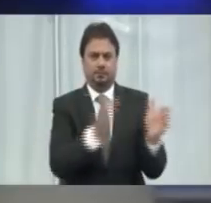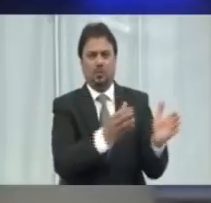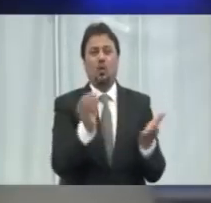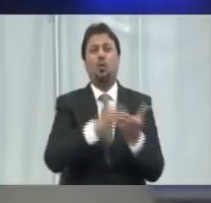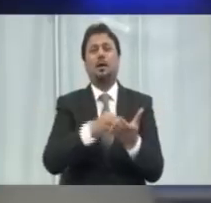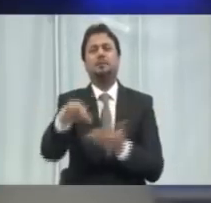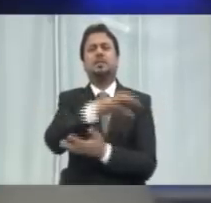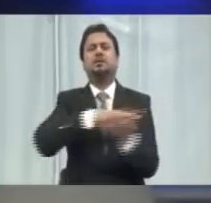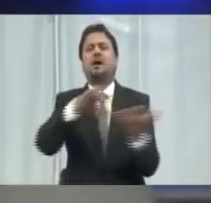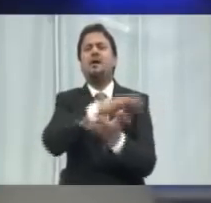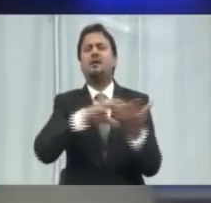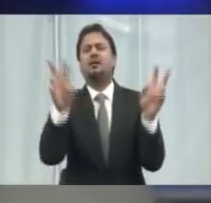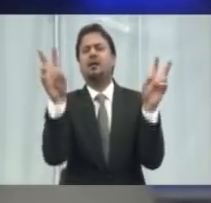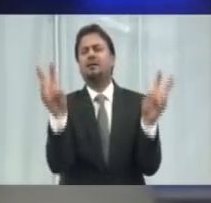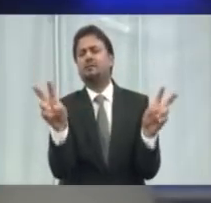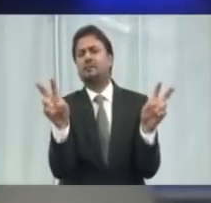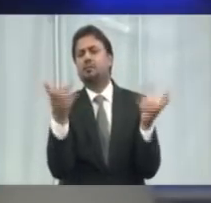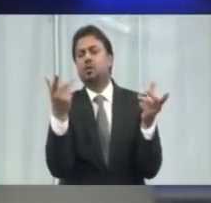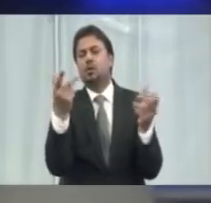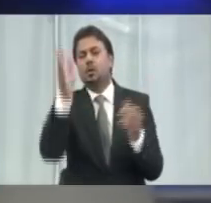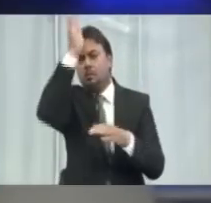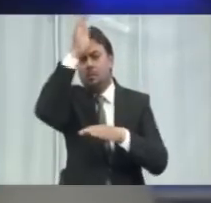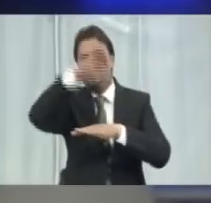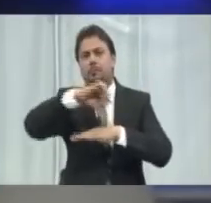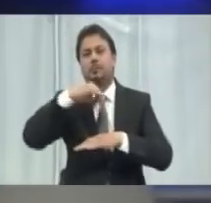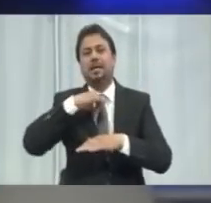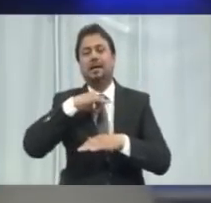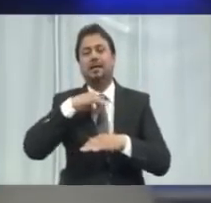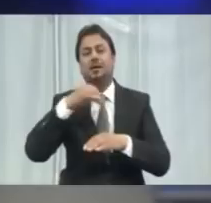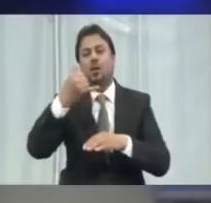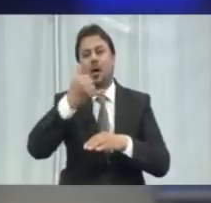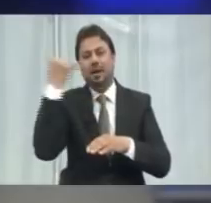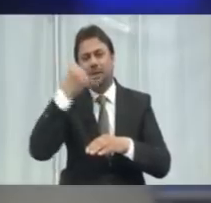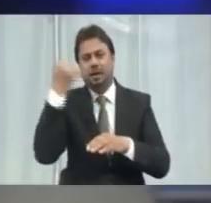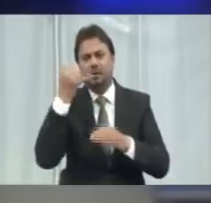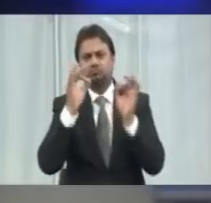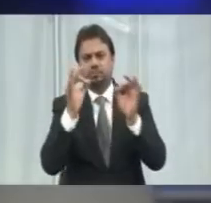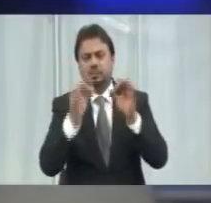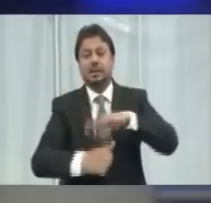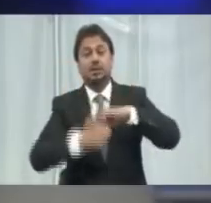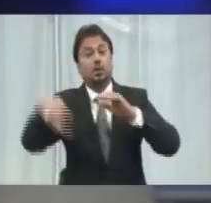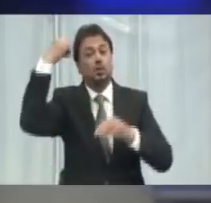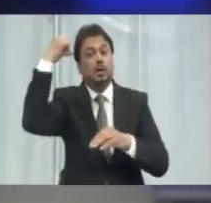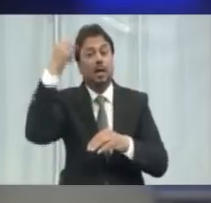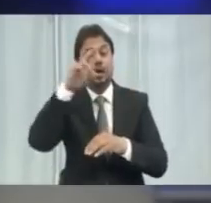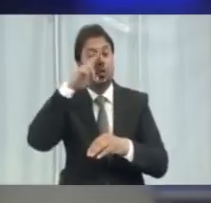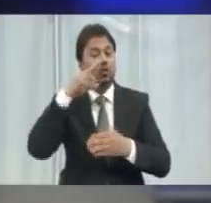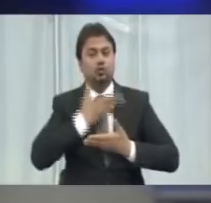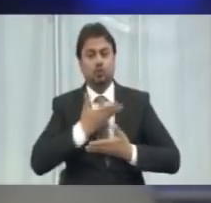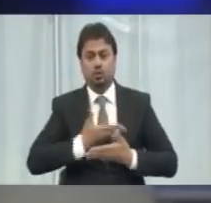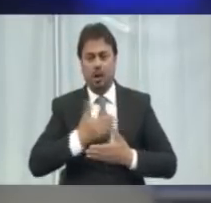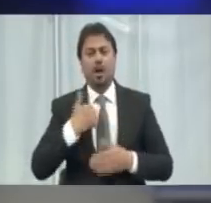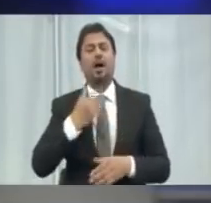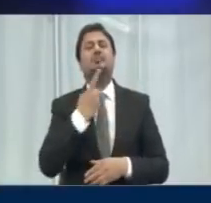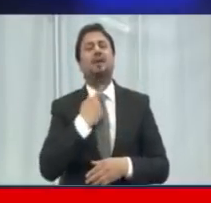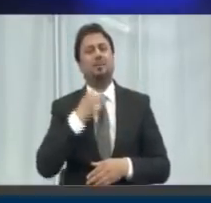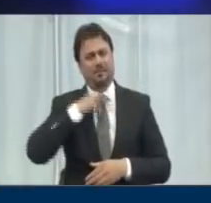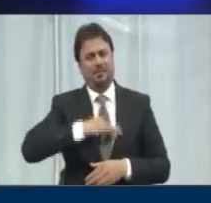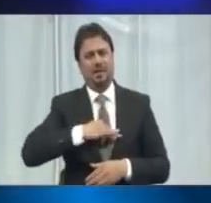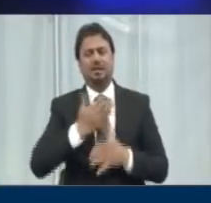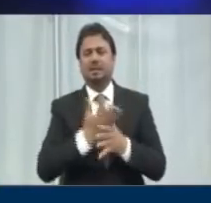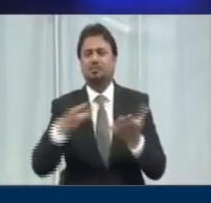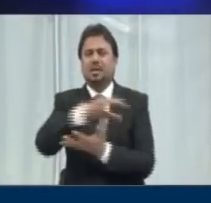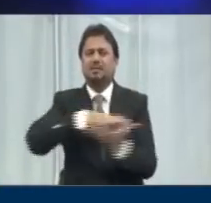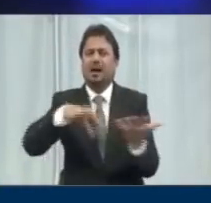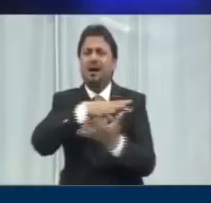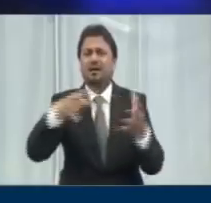وفي الأزمة بين بغداد وأربيل، جدد رئيس حكومة الإقليم مسرور برزاني التأكيد على أن الإقليم دائما يريد حلا جذريا